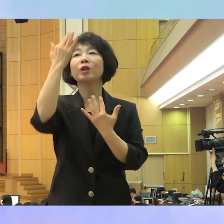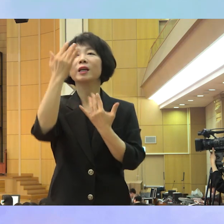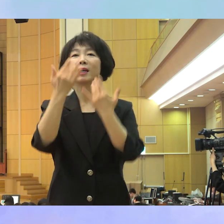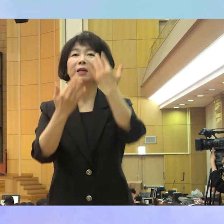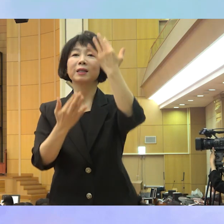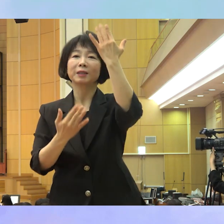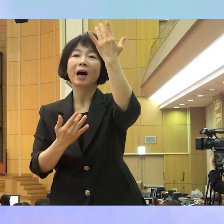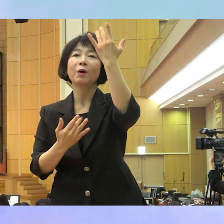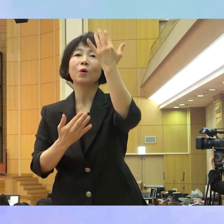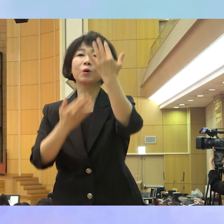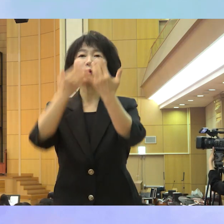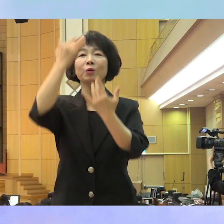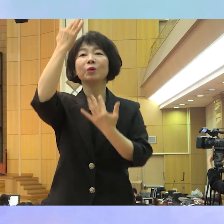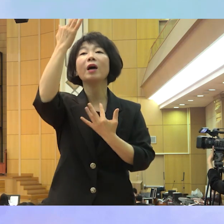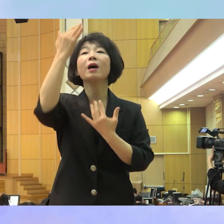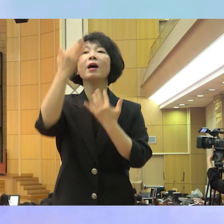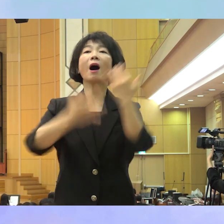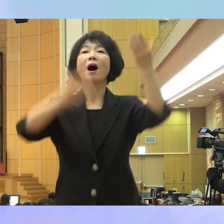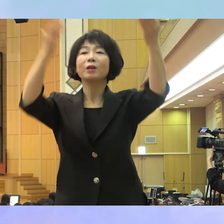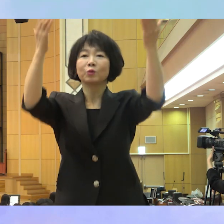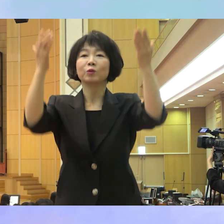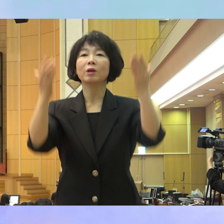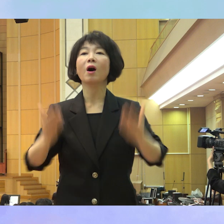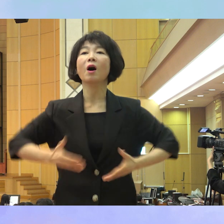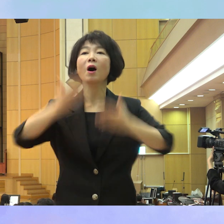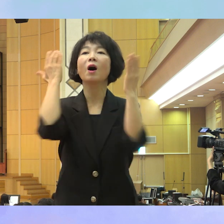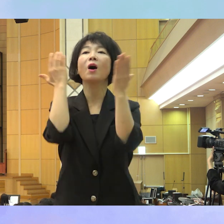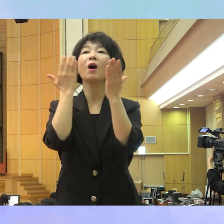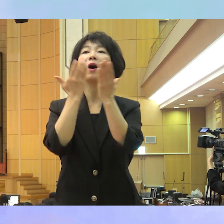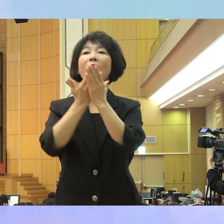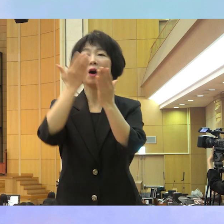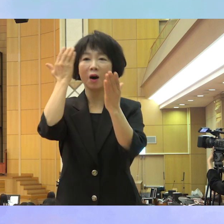부흥의 불길 타오르게